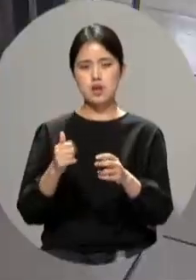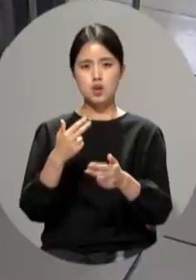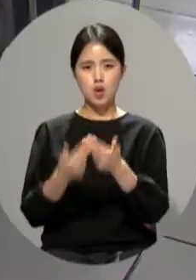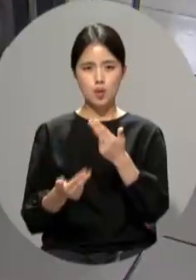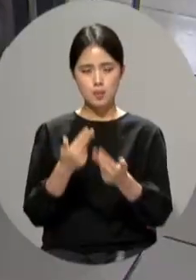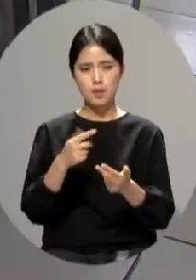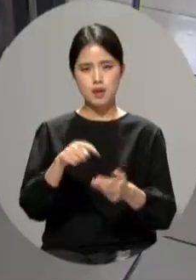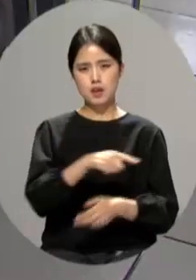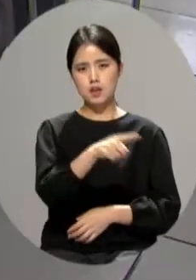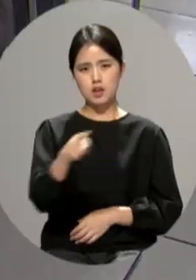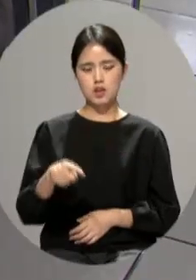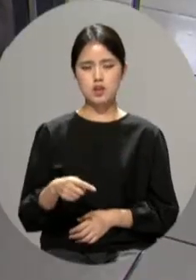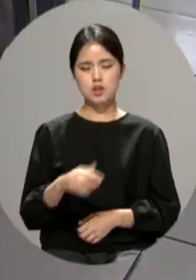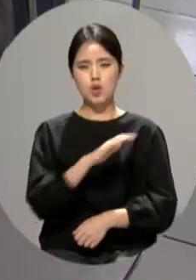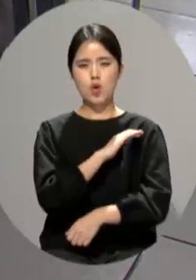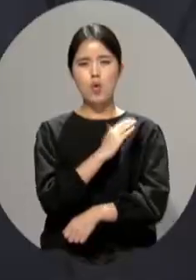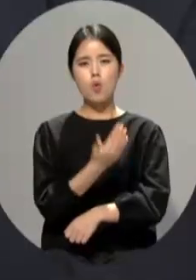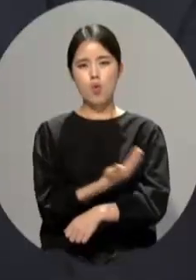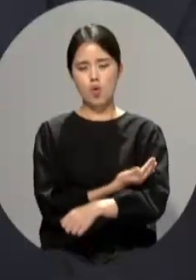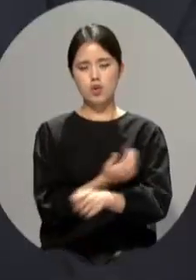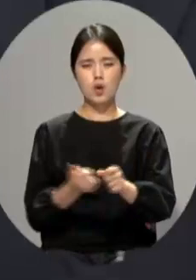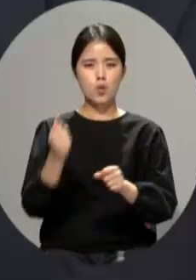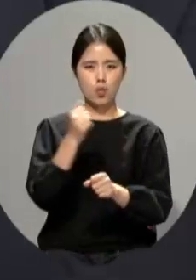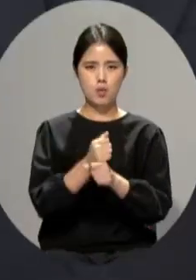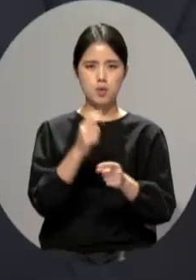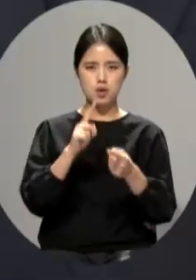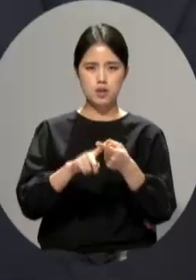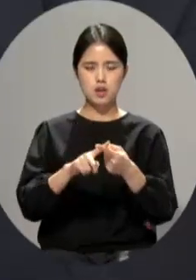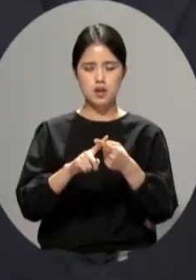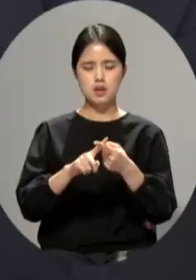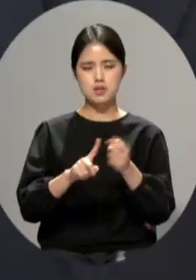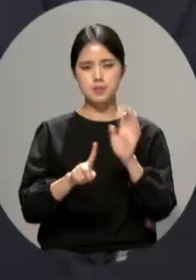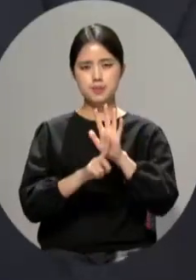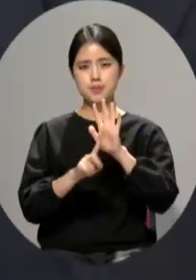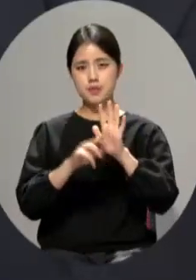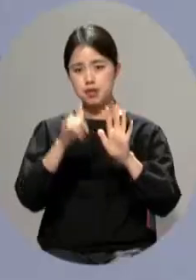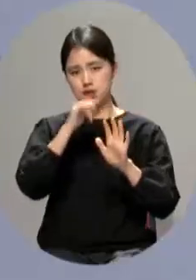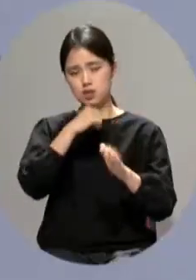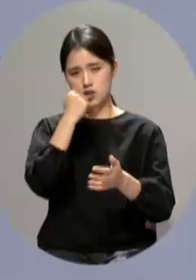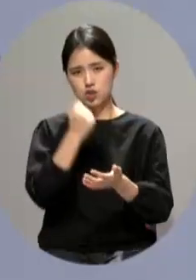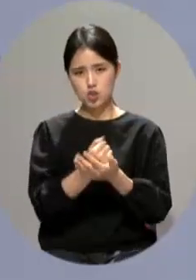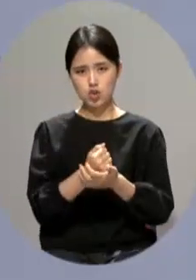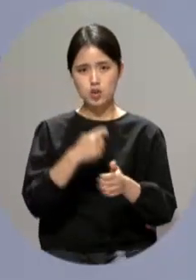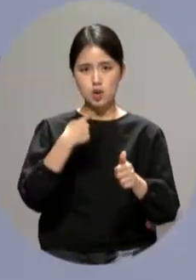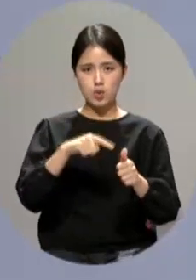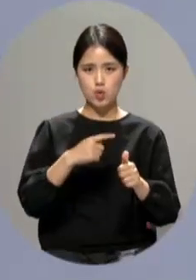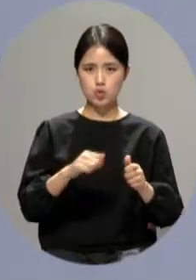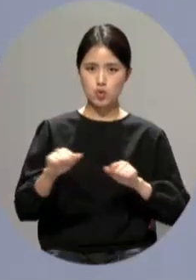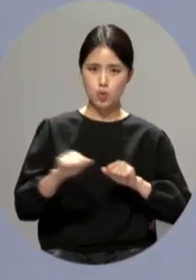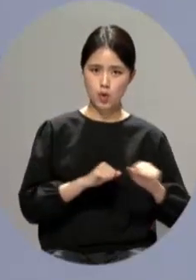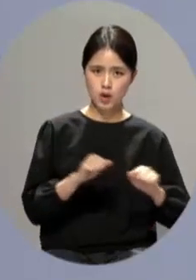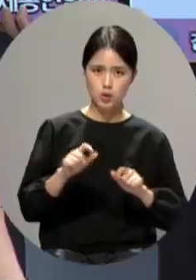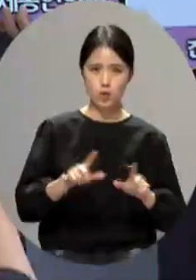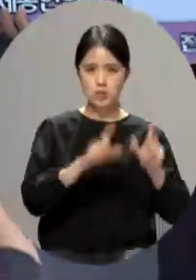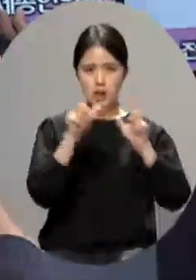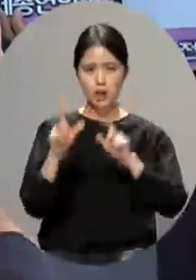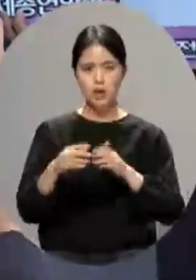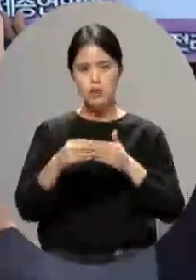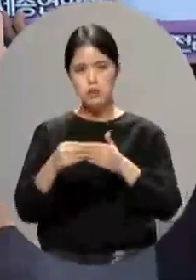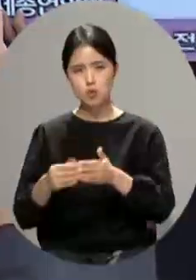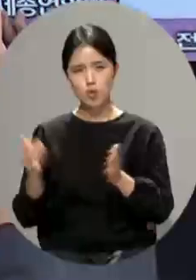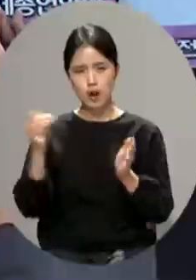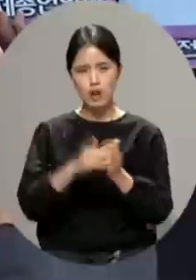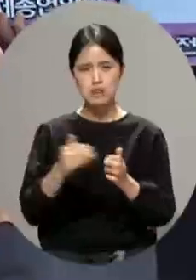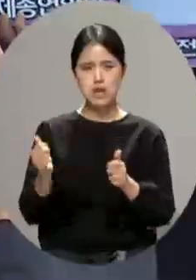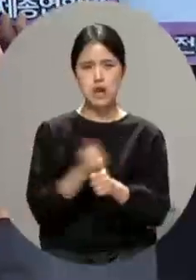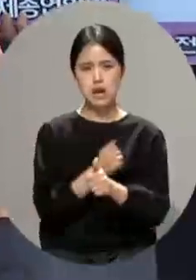교원단체가 교권 회복에 한 목소리를 냈습니다. 정당한 교육활동과 생활지도조차 아동학대로 신고돼